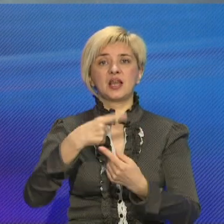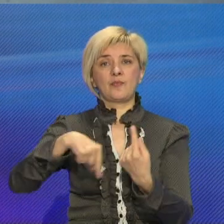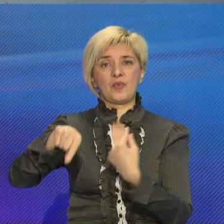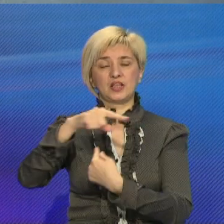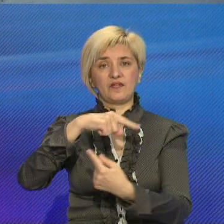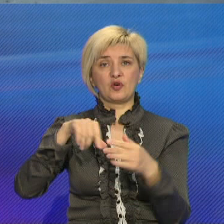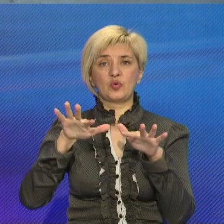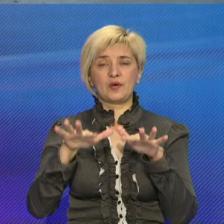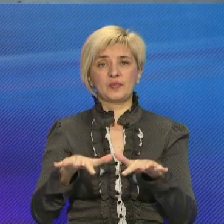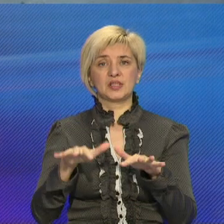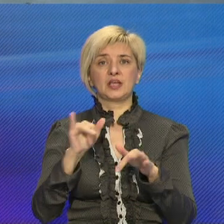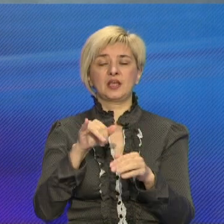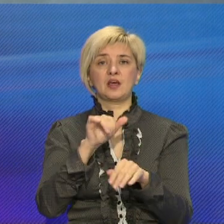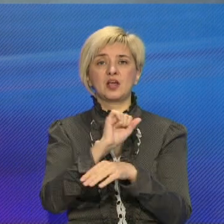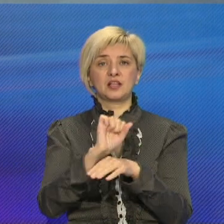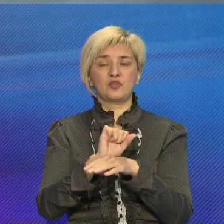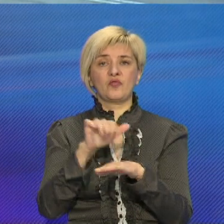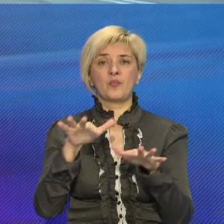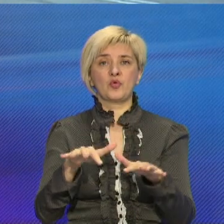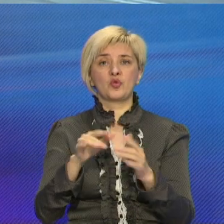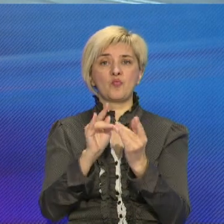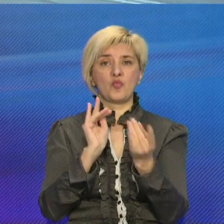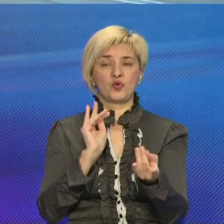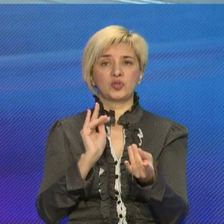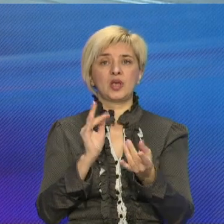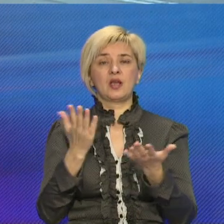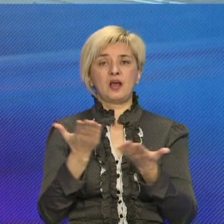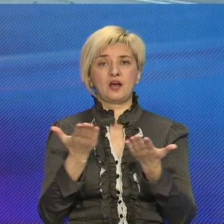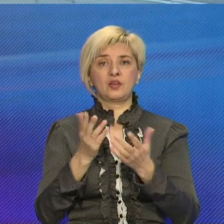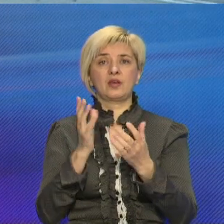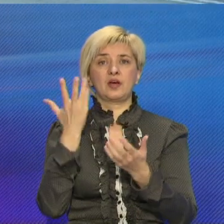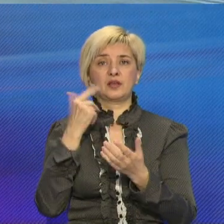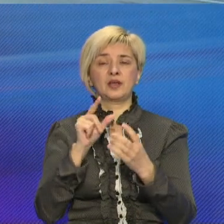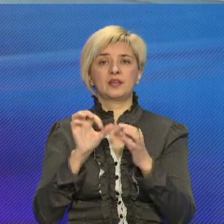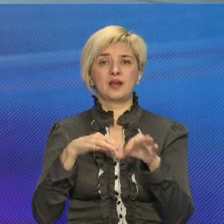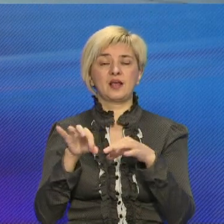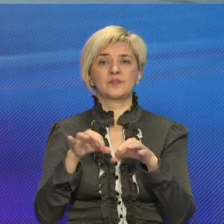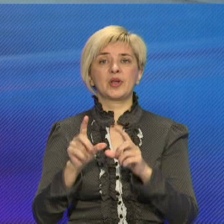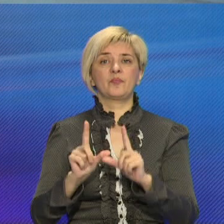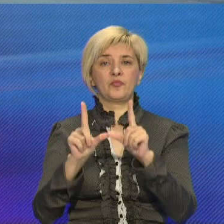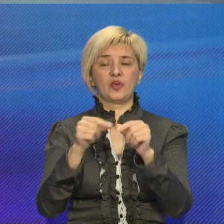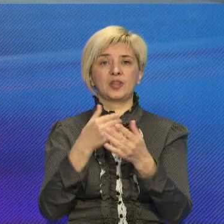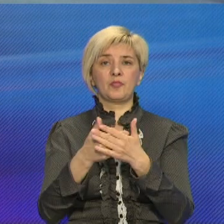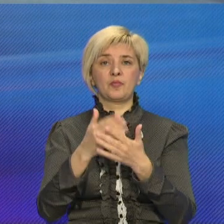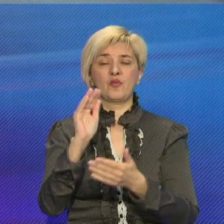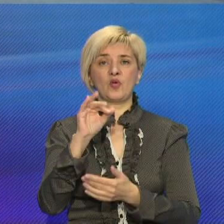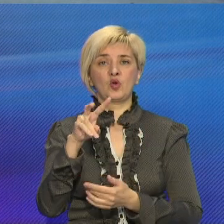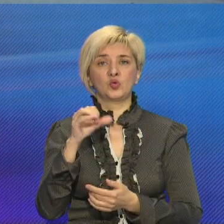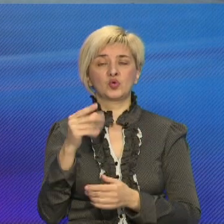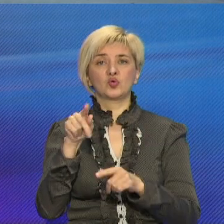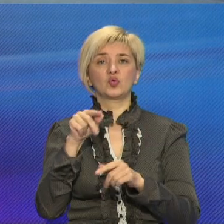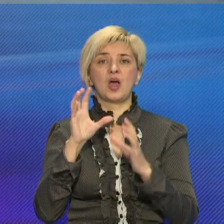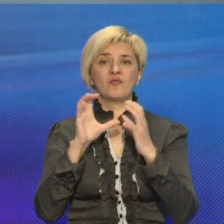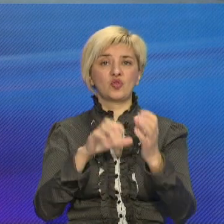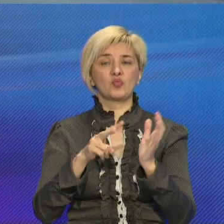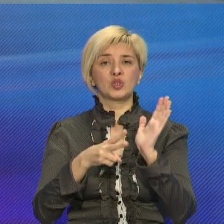транспорт подвозить пасажирів шерегу мікрорайонів, у приватності «Фолюш». Тут курсують автобуси номер 7 і 28,